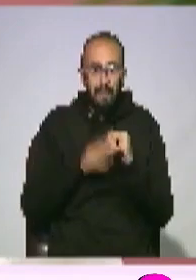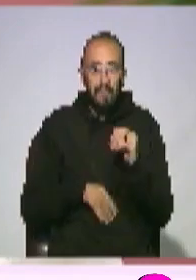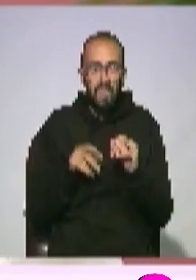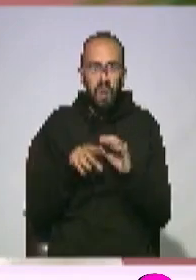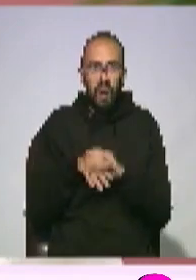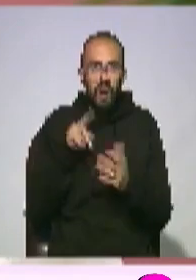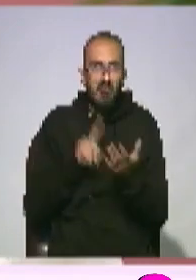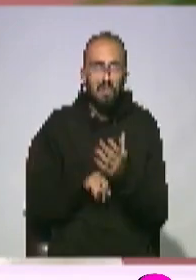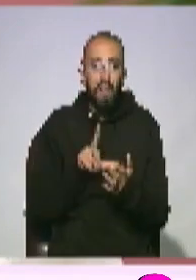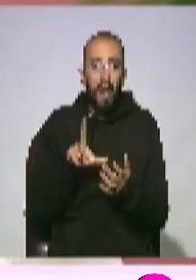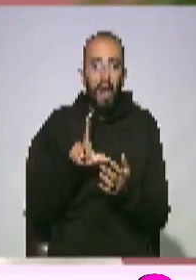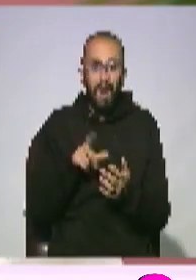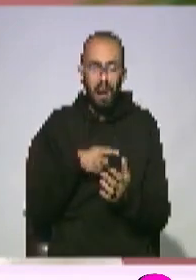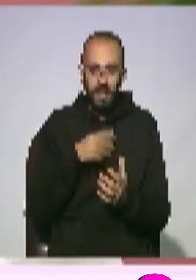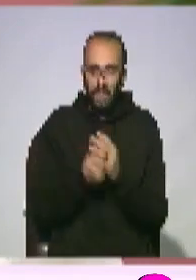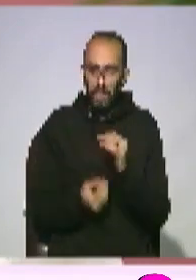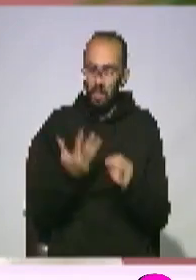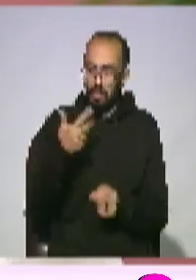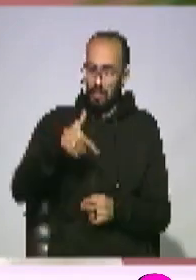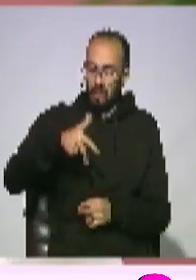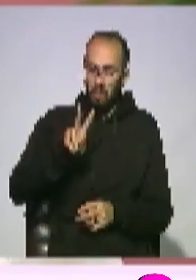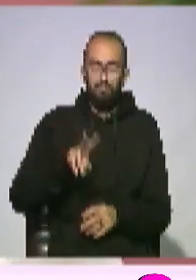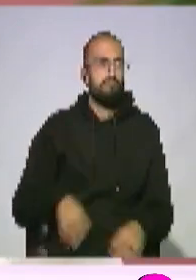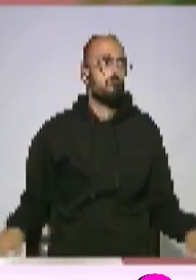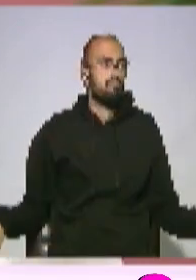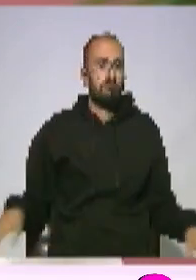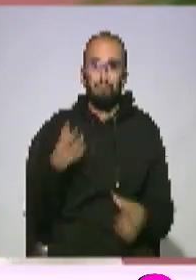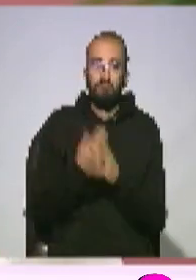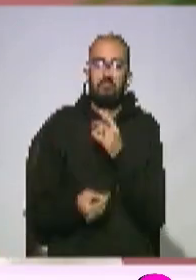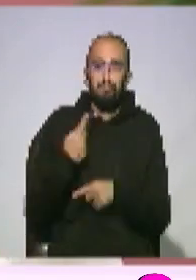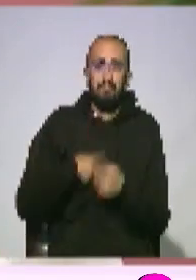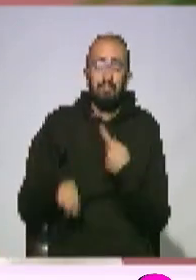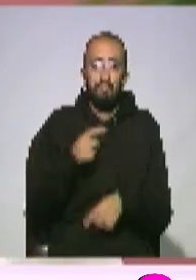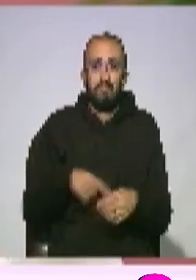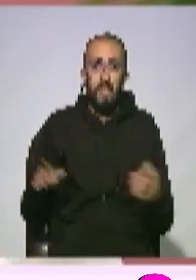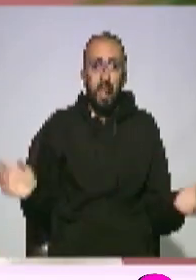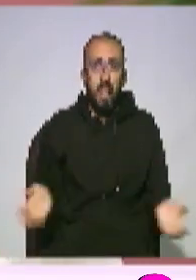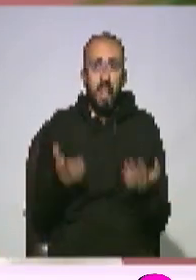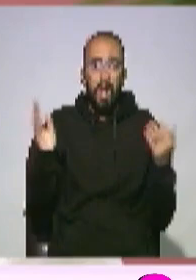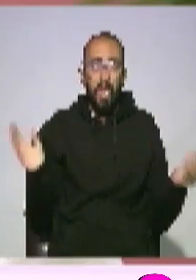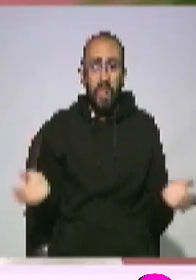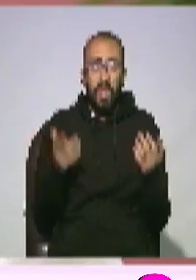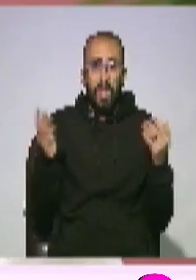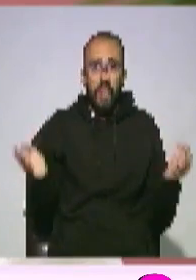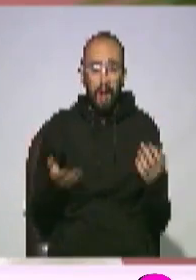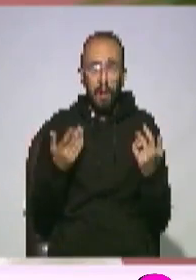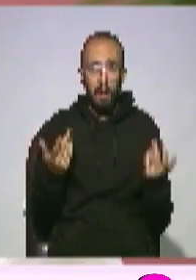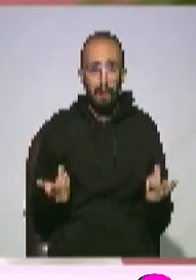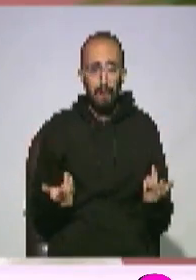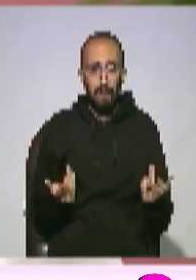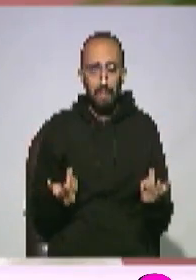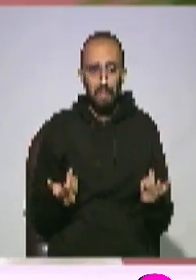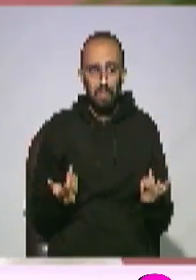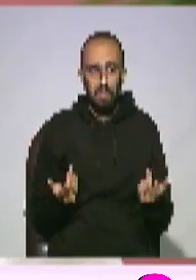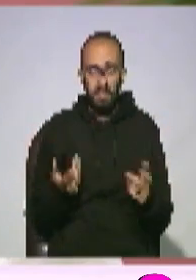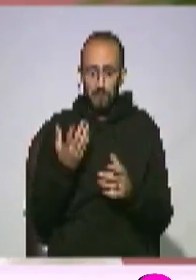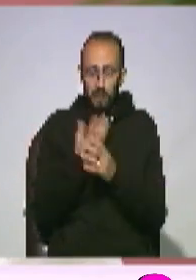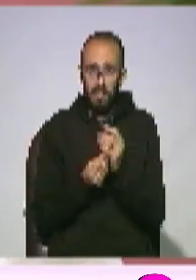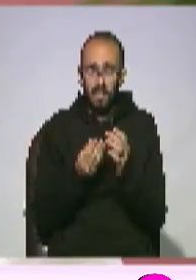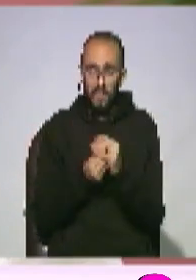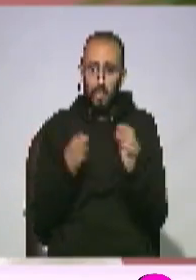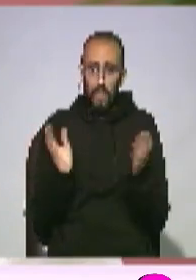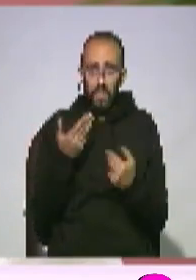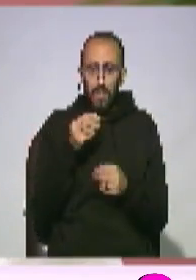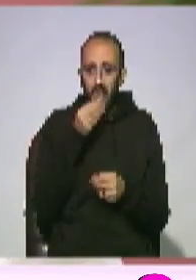سليم، قرار الإنجاب مش 5، 6، و7 اللي احنا بنشوفه ده. الإنجاب مش حالة بيولوجية وننجب أولاد